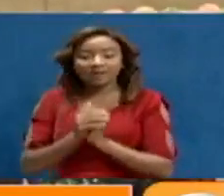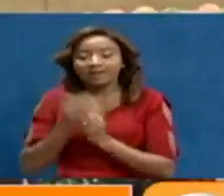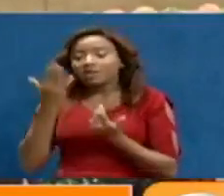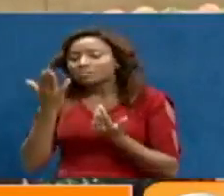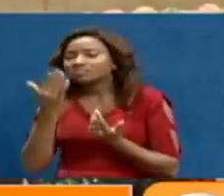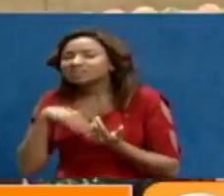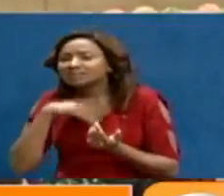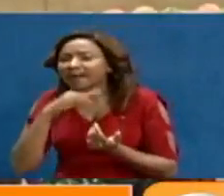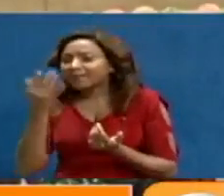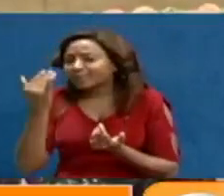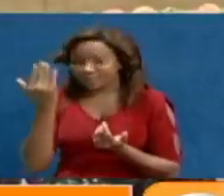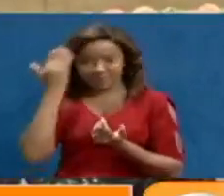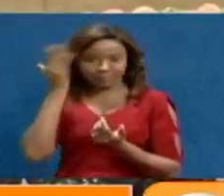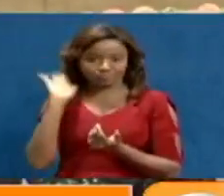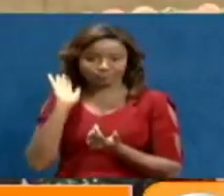nini kilimuua.